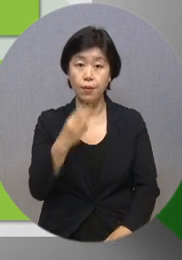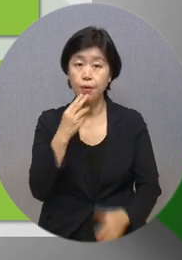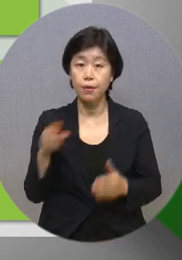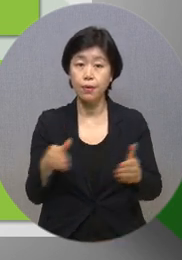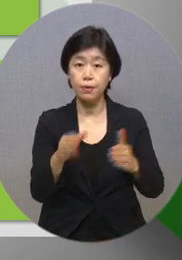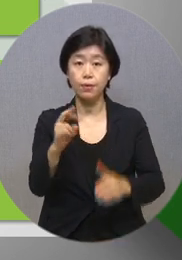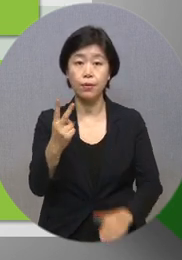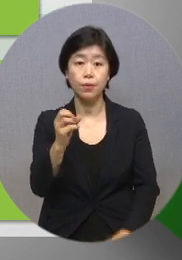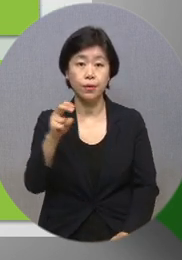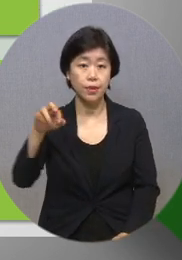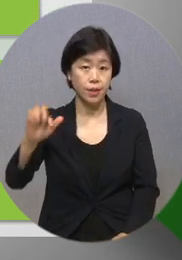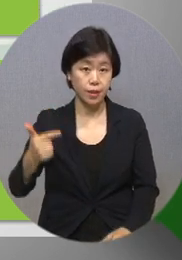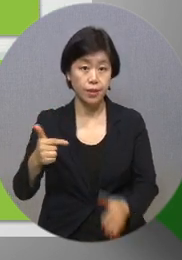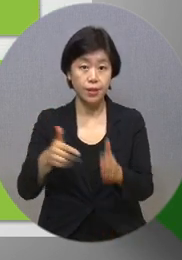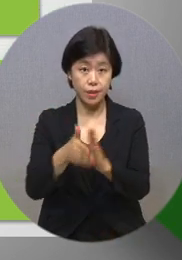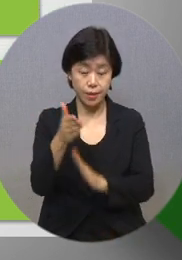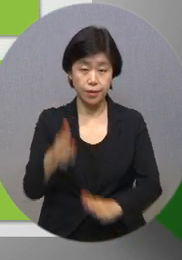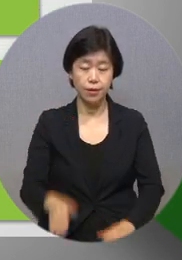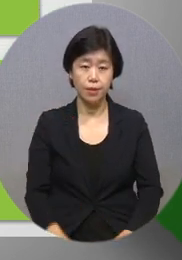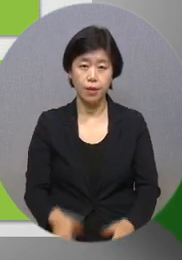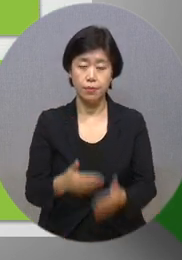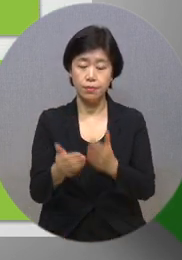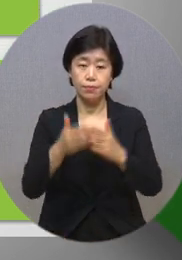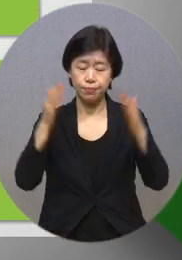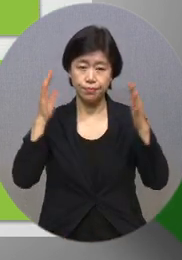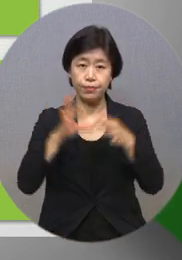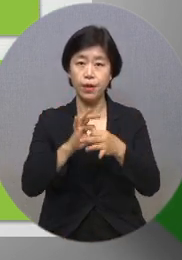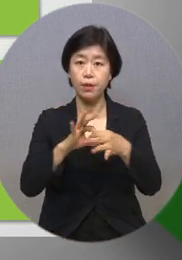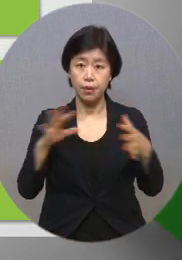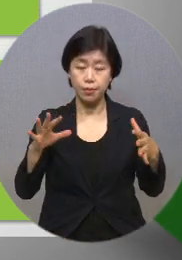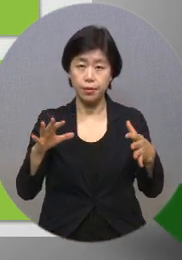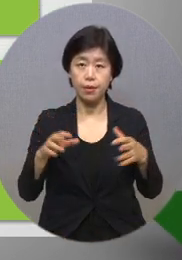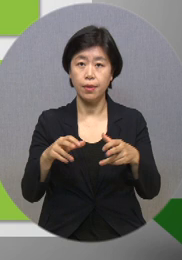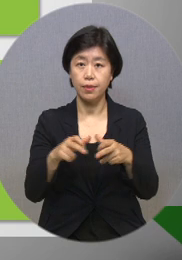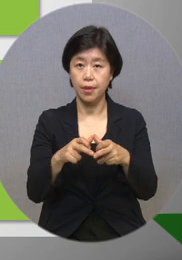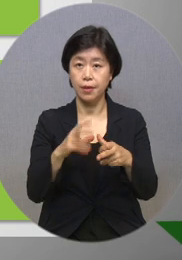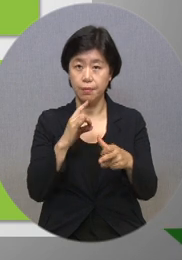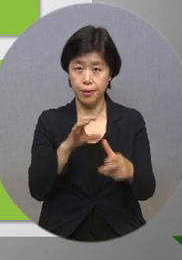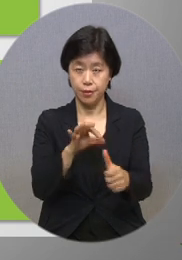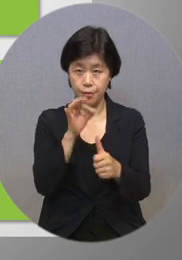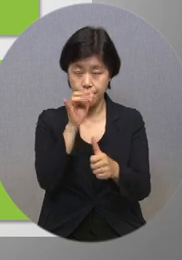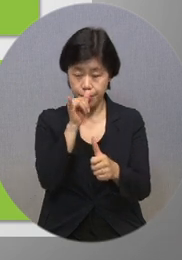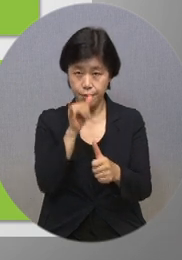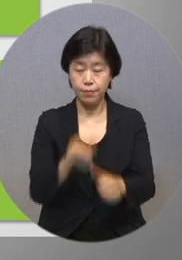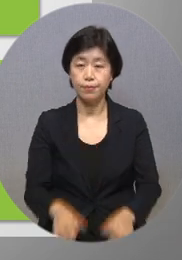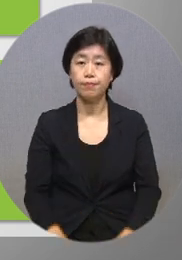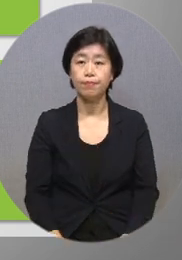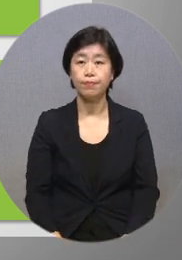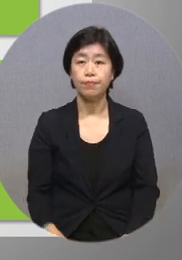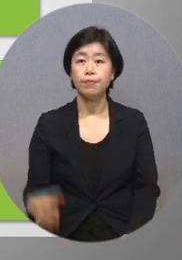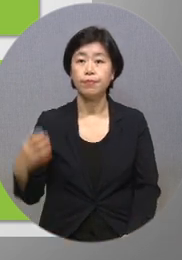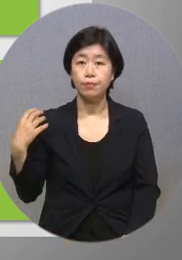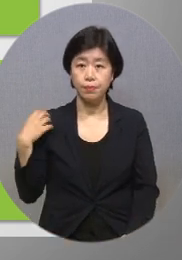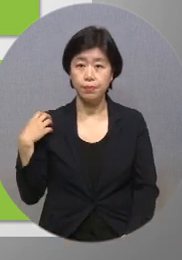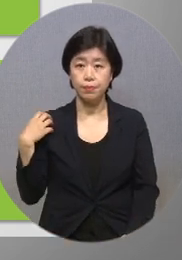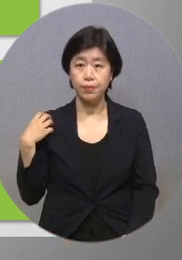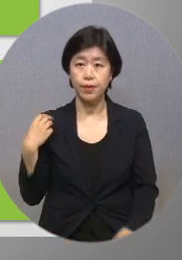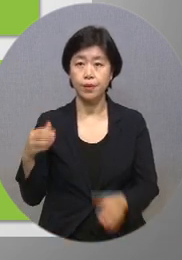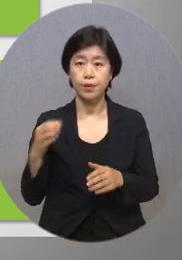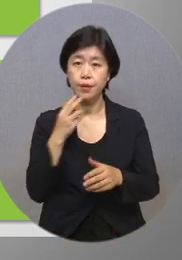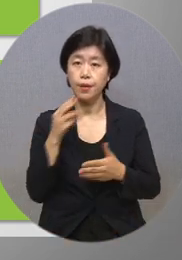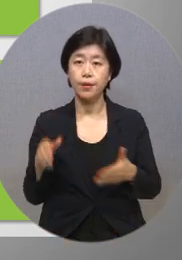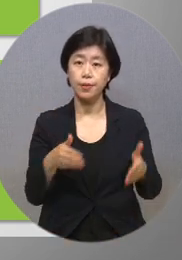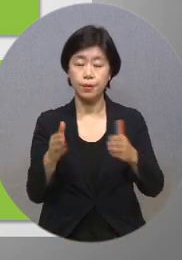경기도 용인시입니다. 경력과 학력은 무관하며 상용직을 채용합니다. 장애인만 채용하며